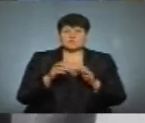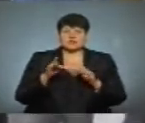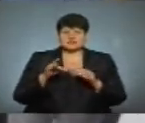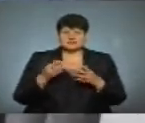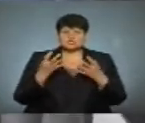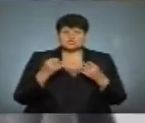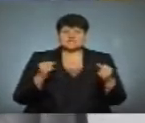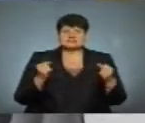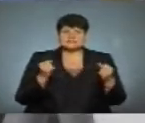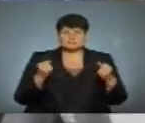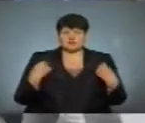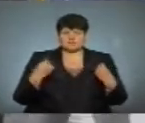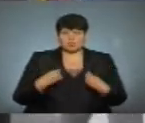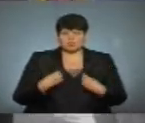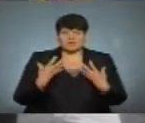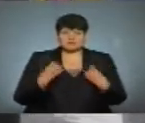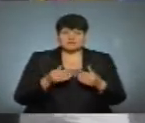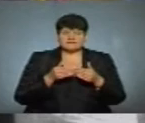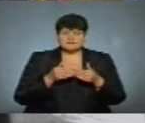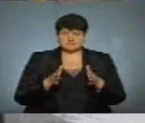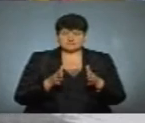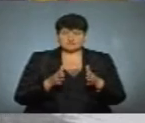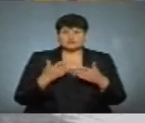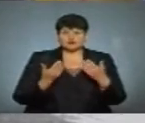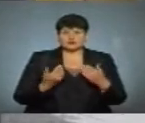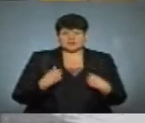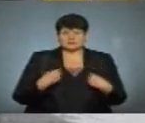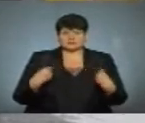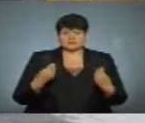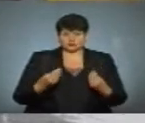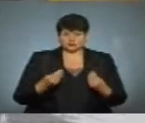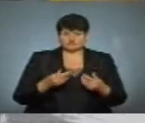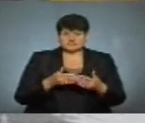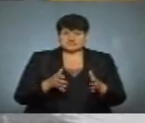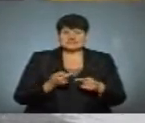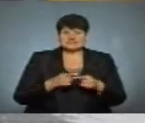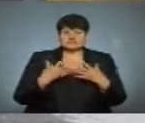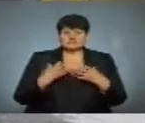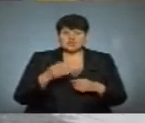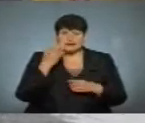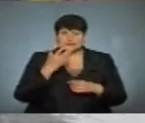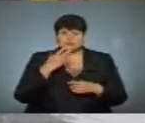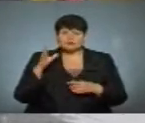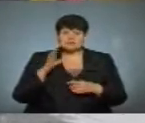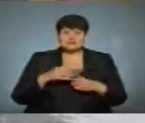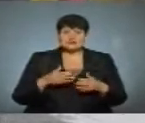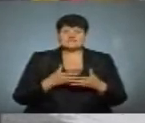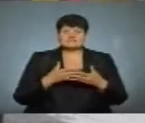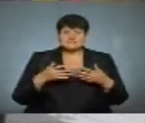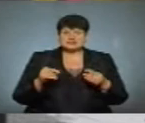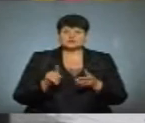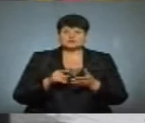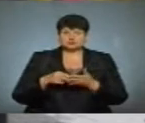ще з зимовим одягом. А вже відкриває, якщо нам дадуть відкритися, це ж суто літо буде. Розумієте, вся весна, яка була закуплена,